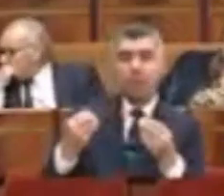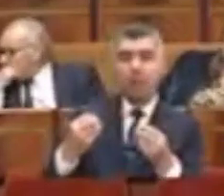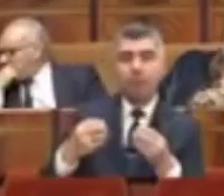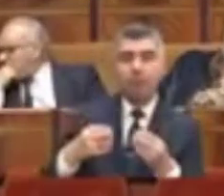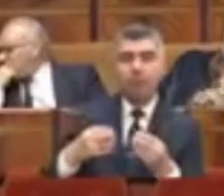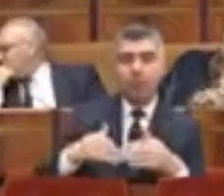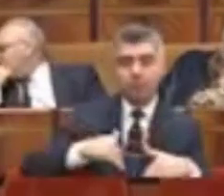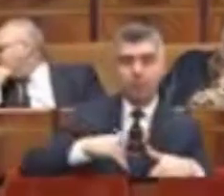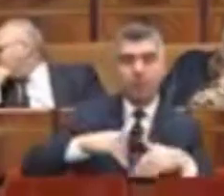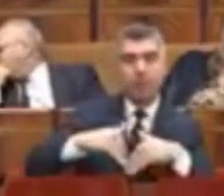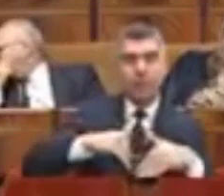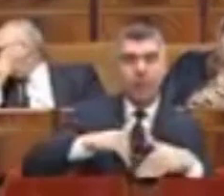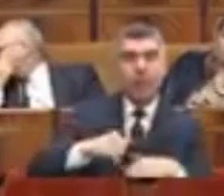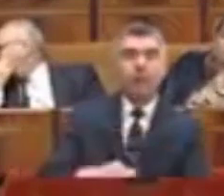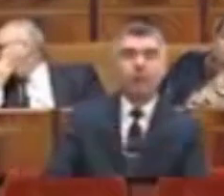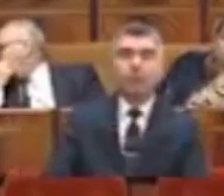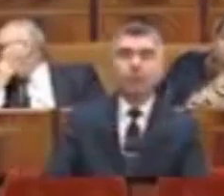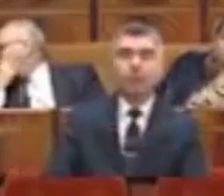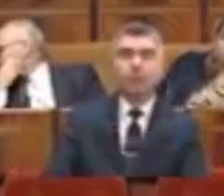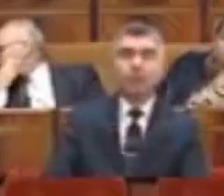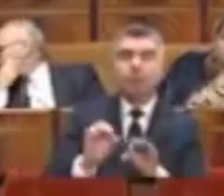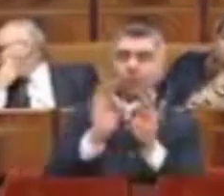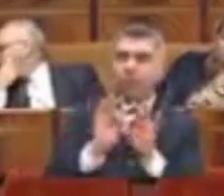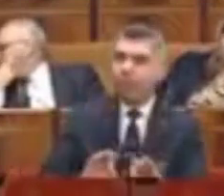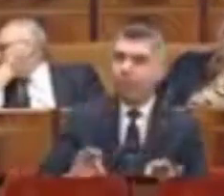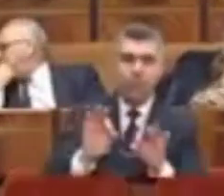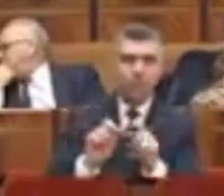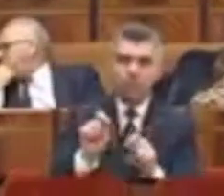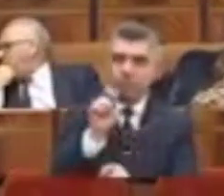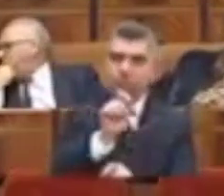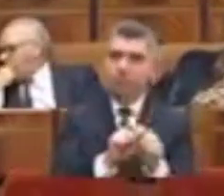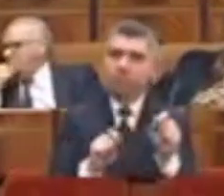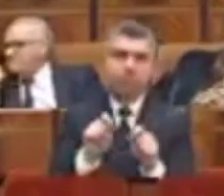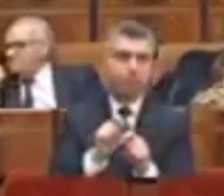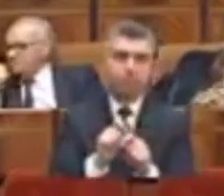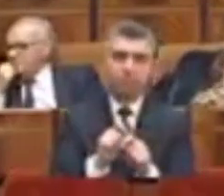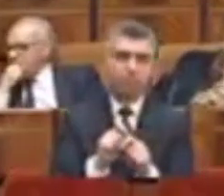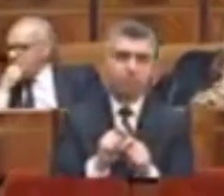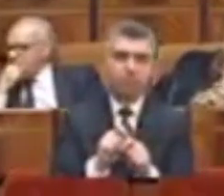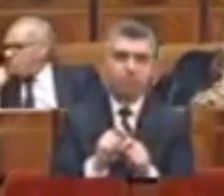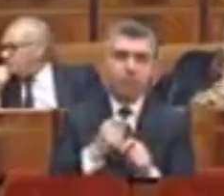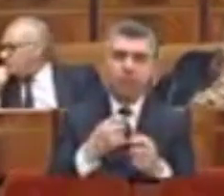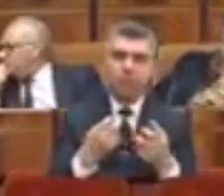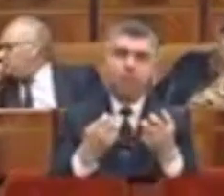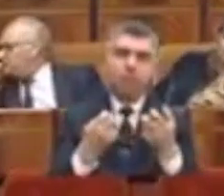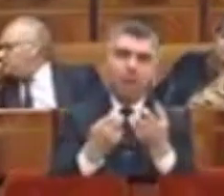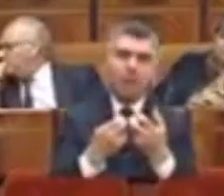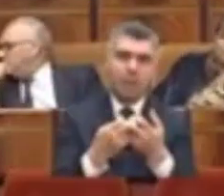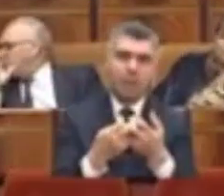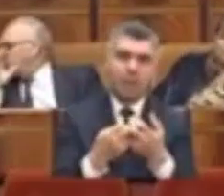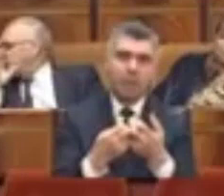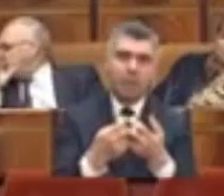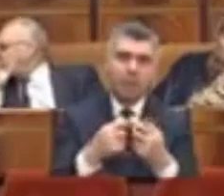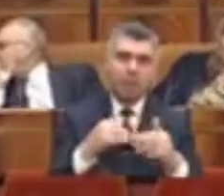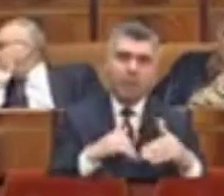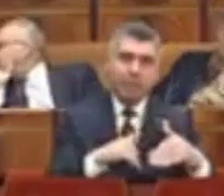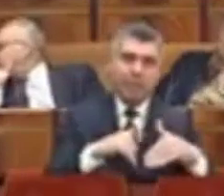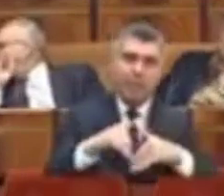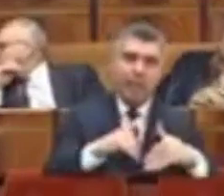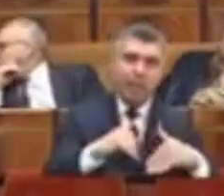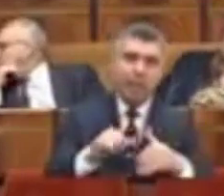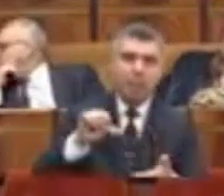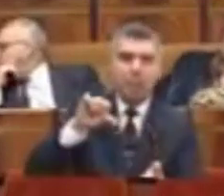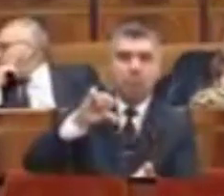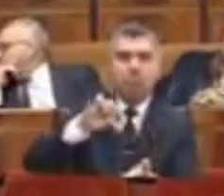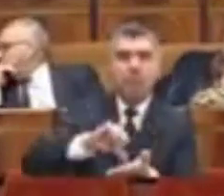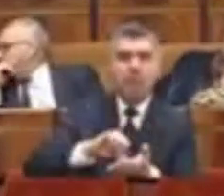الطرق التي لم يتم إصلاحها، وسأعطي على سبيل المثال هناك طريق ما بين مركز